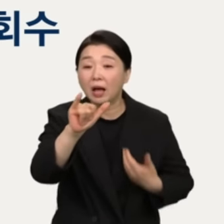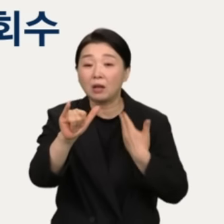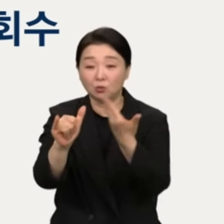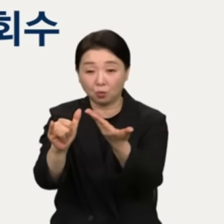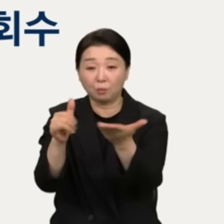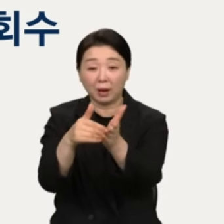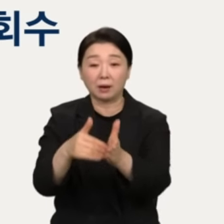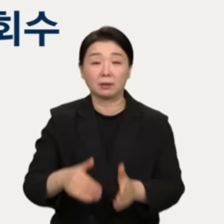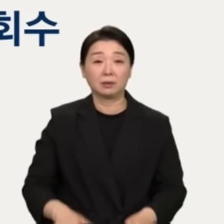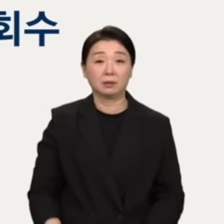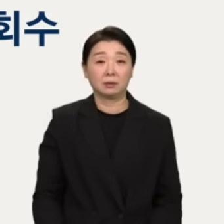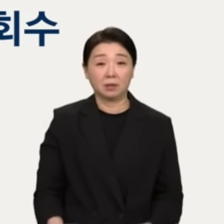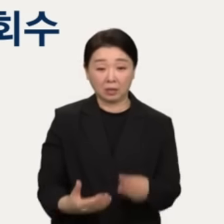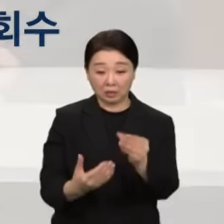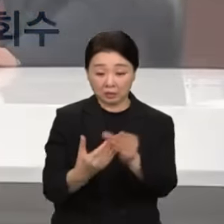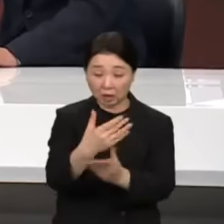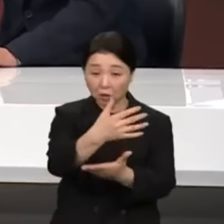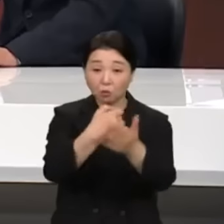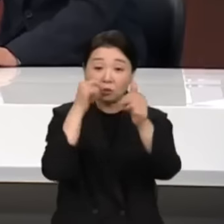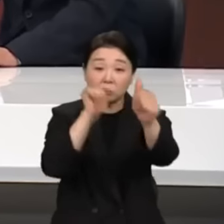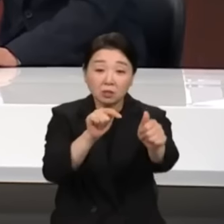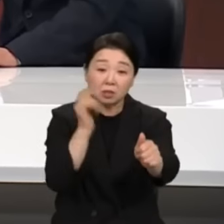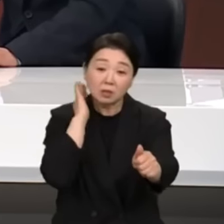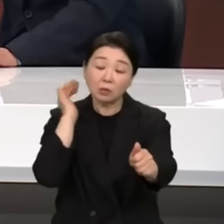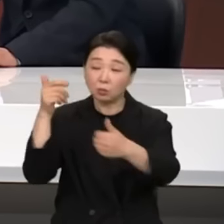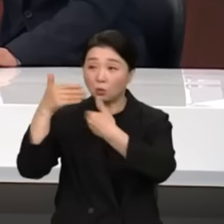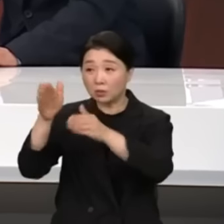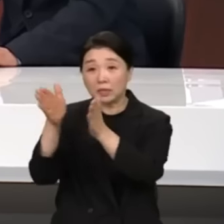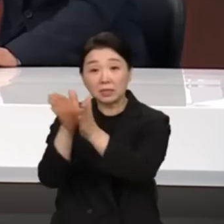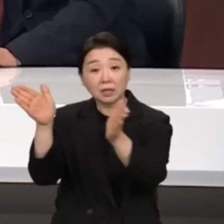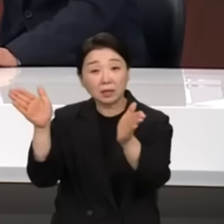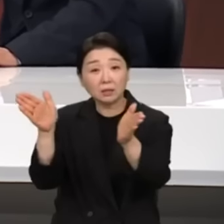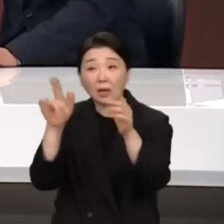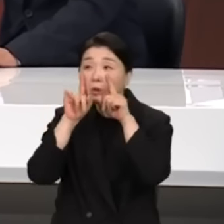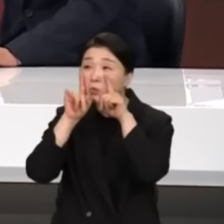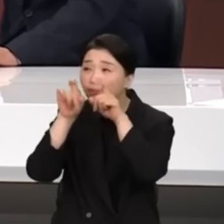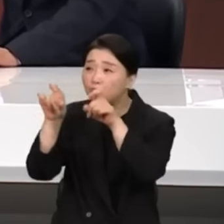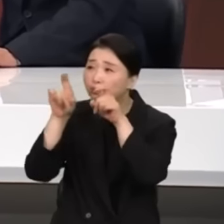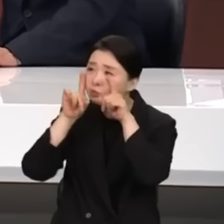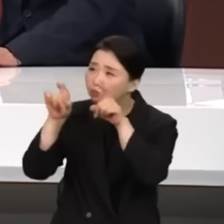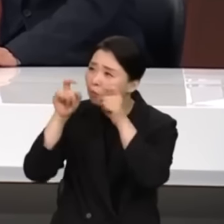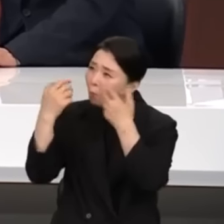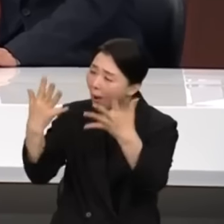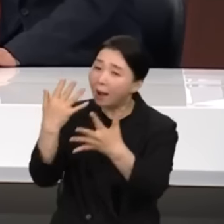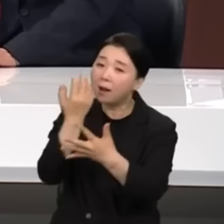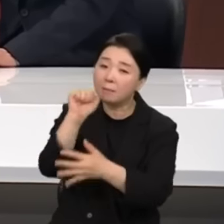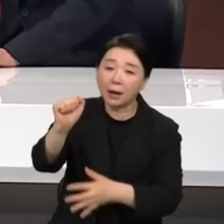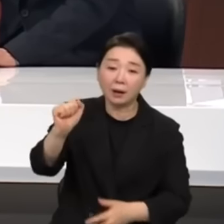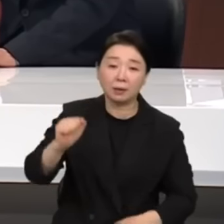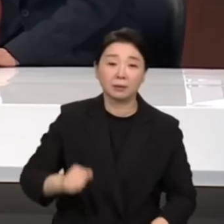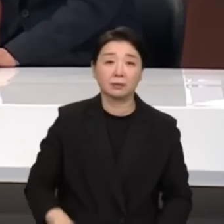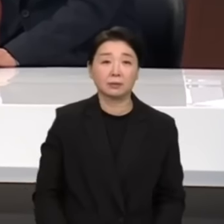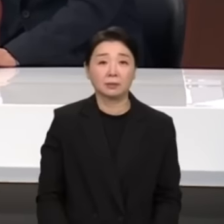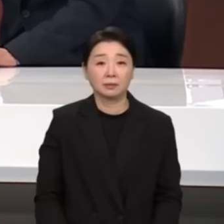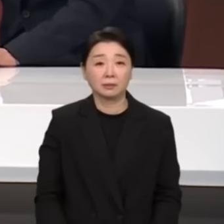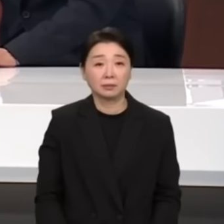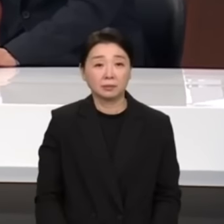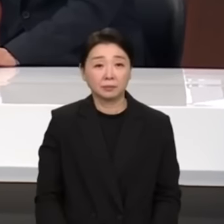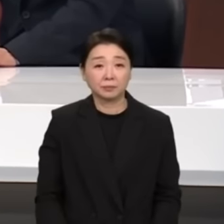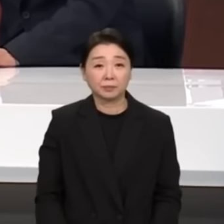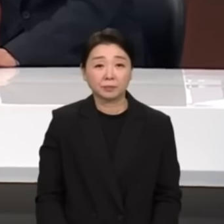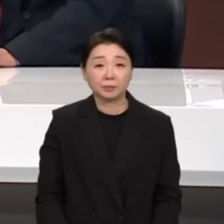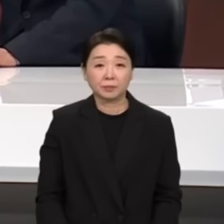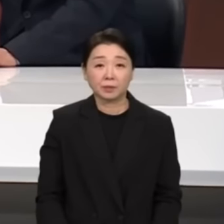나온 겁니다. 네, 그러니까 사건 회수 지시가 대통령실에서 시작됐다는 의혹을 더 짙어지게 하는 증언 아닌가요? 네, 맞습니다. 지금